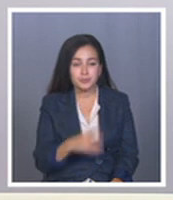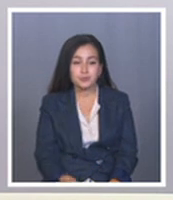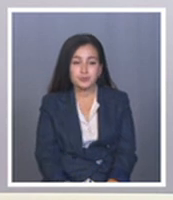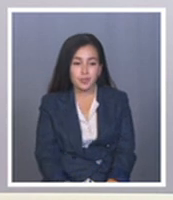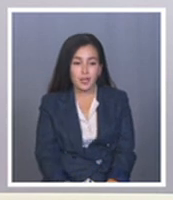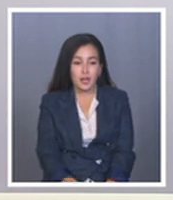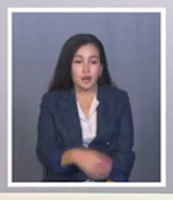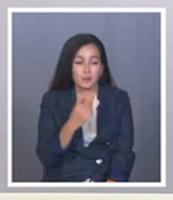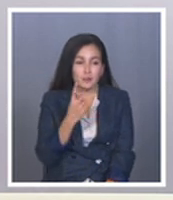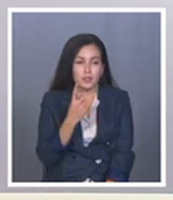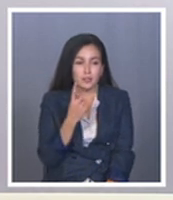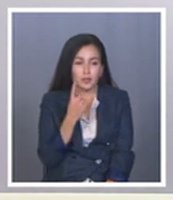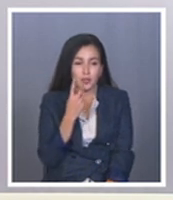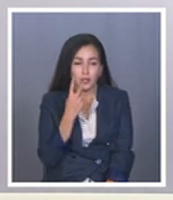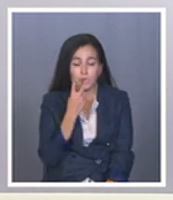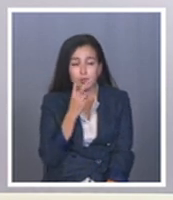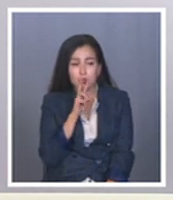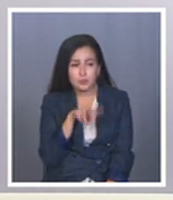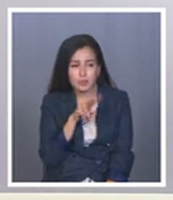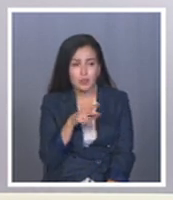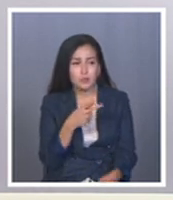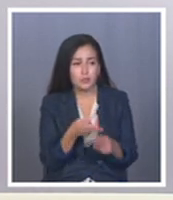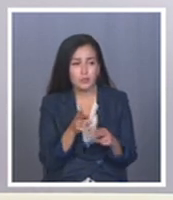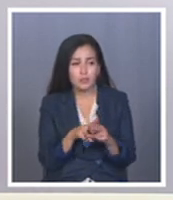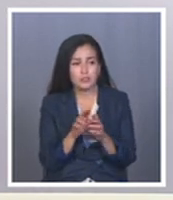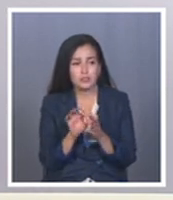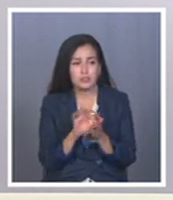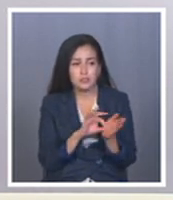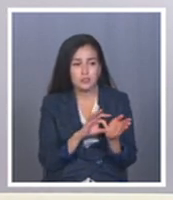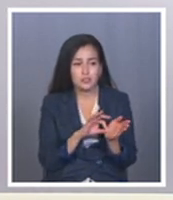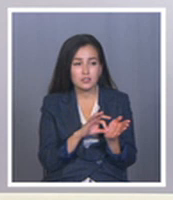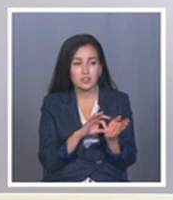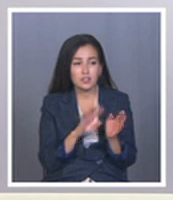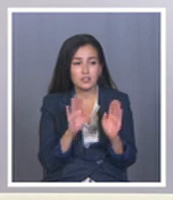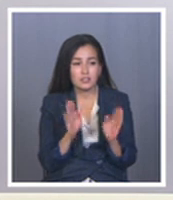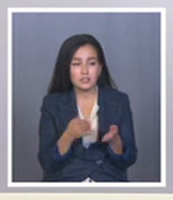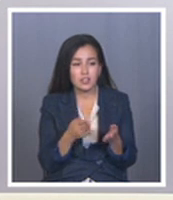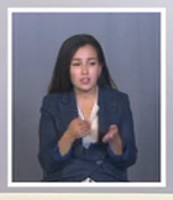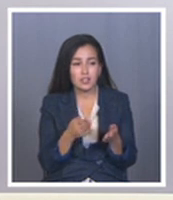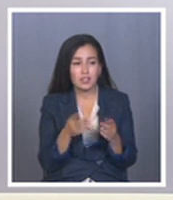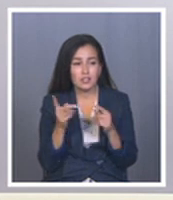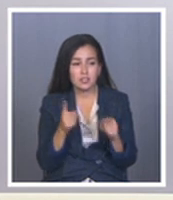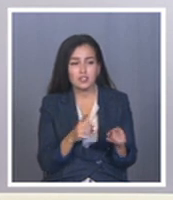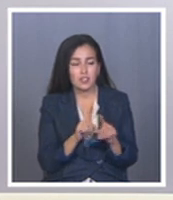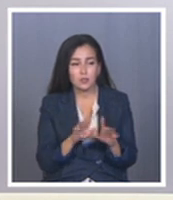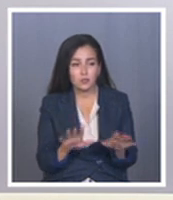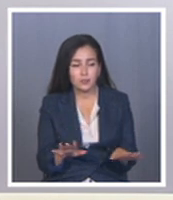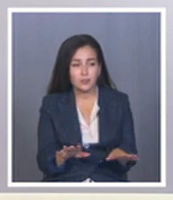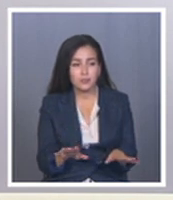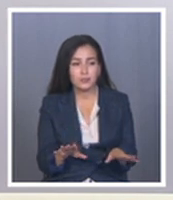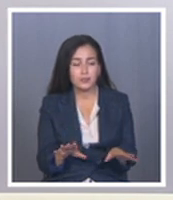Бір көзбен қараған кезде бұл бірден қысқаратын бір бөлшекке ұқсамайды. Немесе